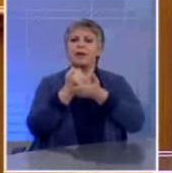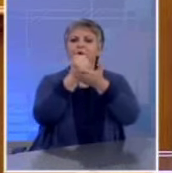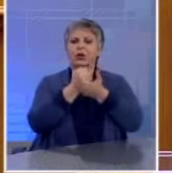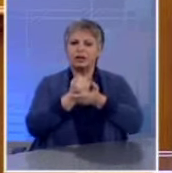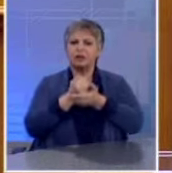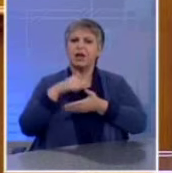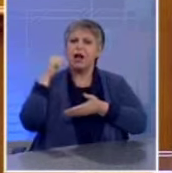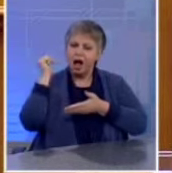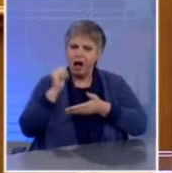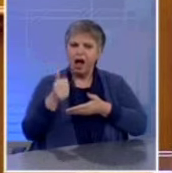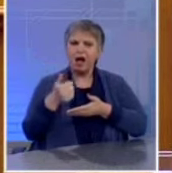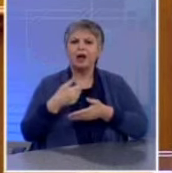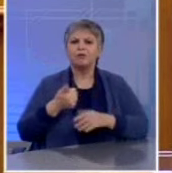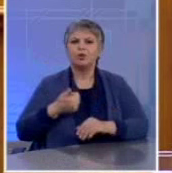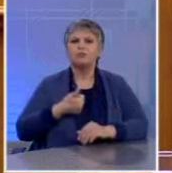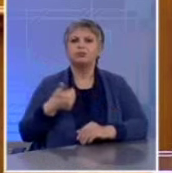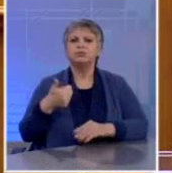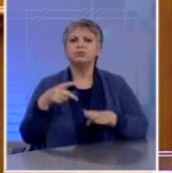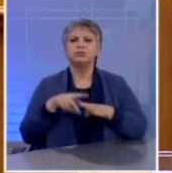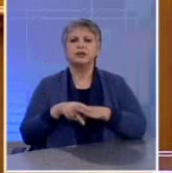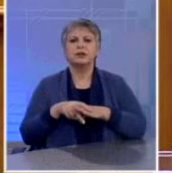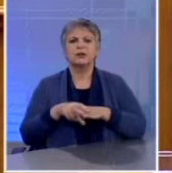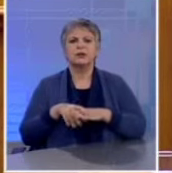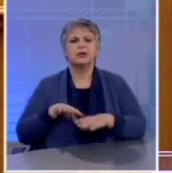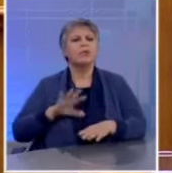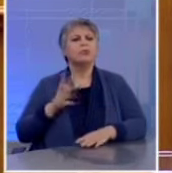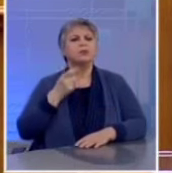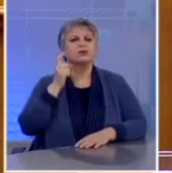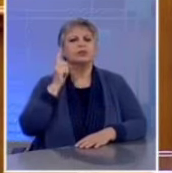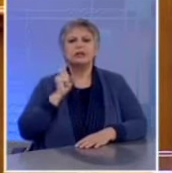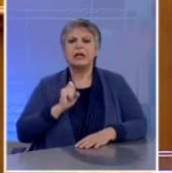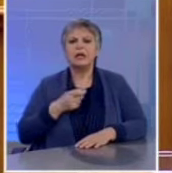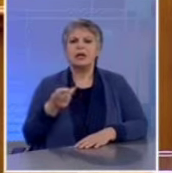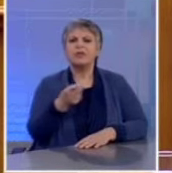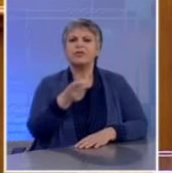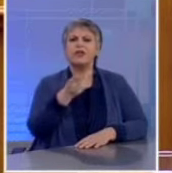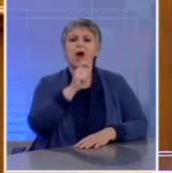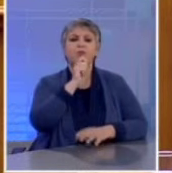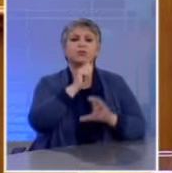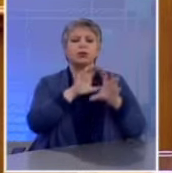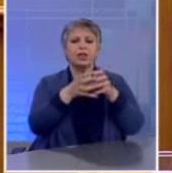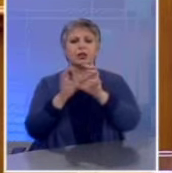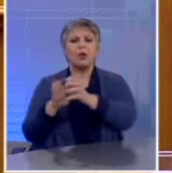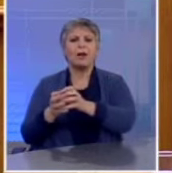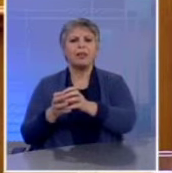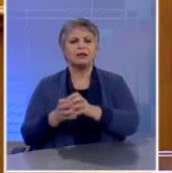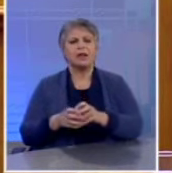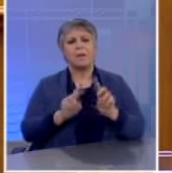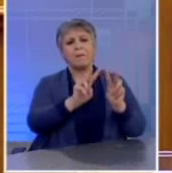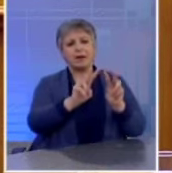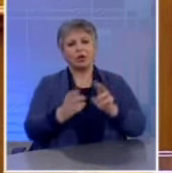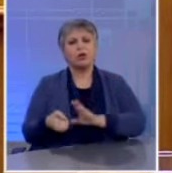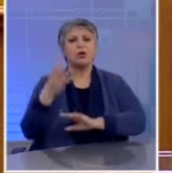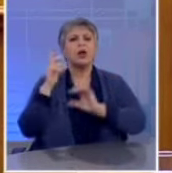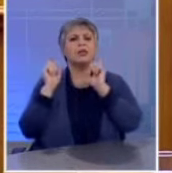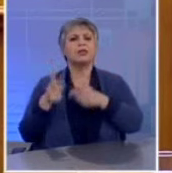ρωτώ, είχαν διασφαλίσει με κάποιο τρόπο ΠΑΣΟΚ και Νέα Δημοκρατία ότι σε